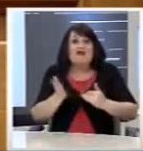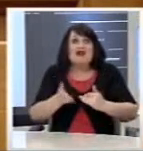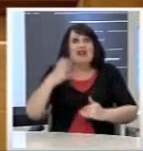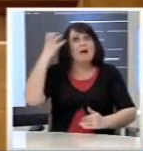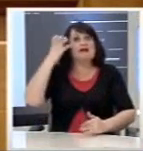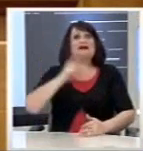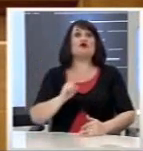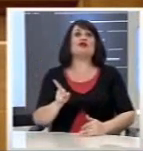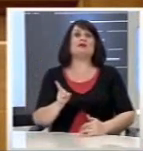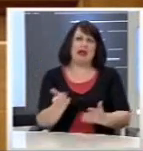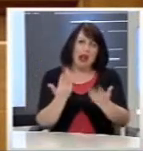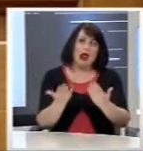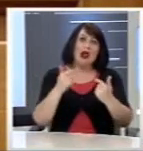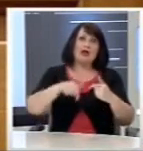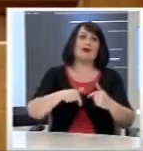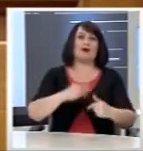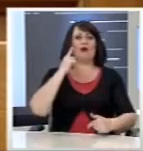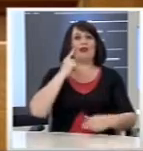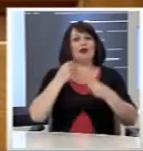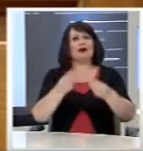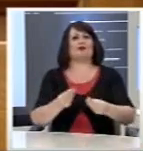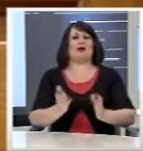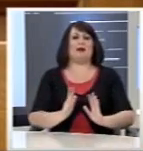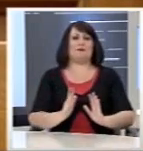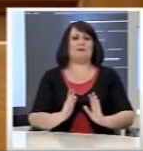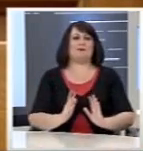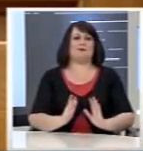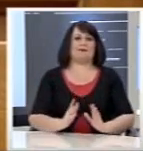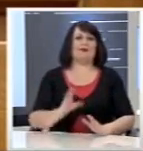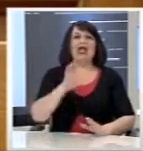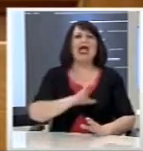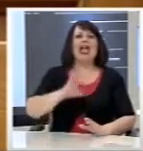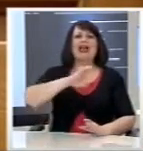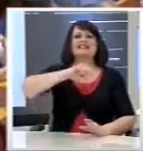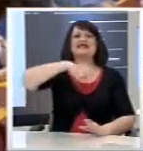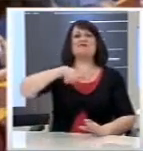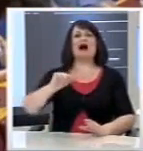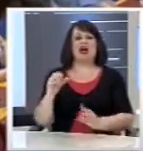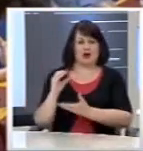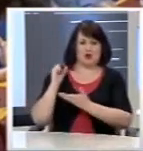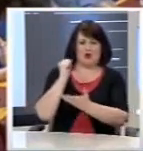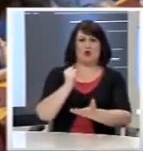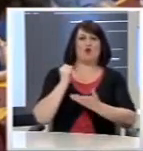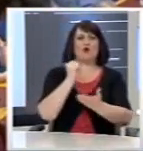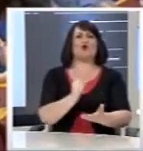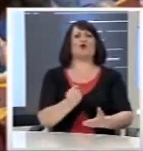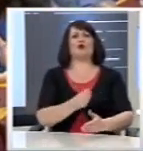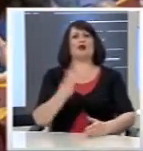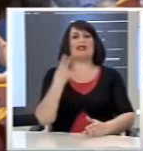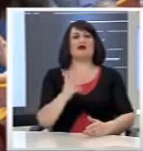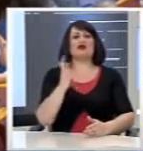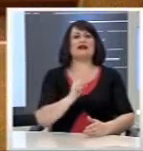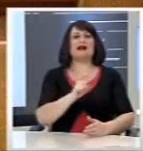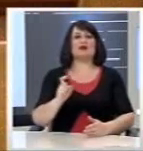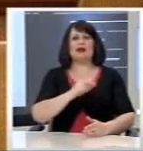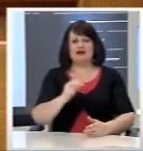ή να το γυρίσουμε και πίσω. Μαζί με πόρους από το ΕΣΠΑ θα δοθούν πρόσθετοι πόροι 240